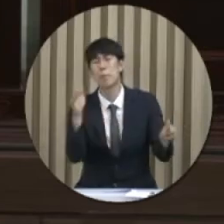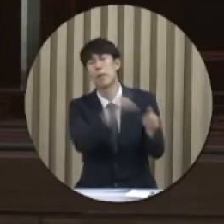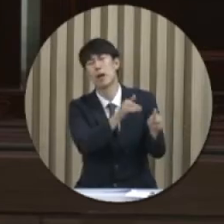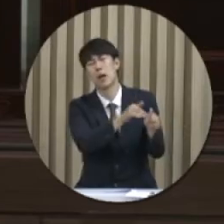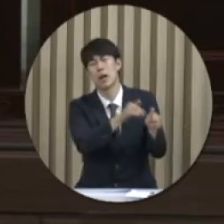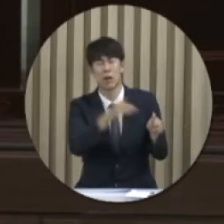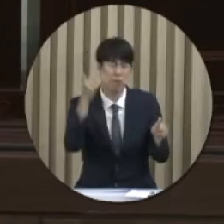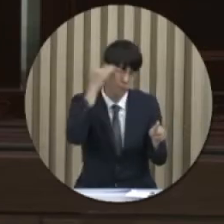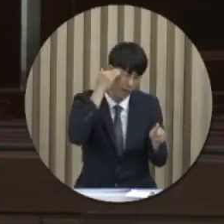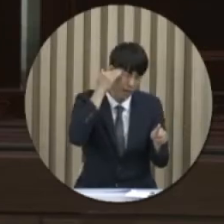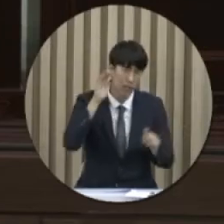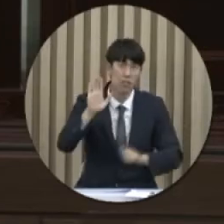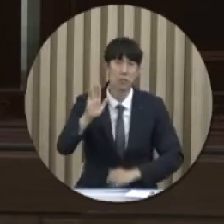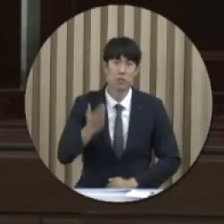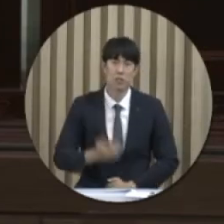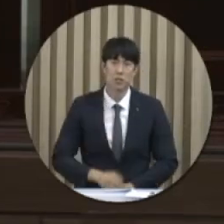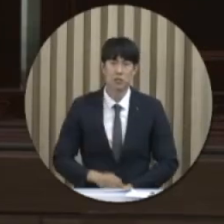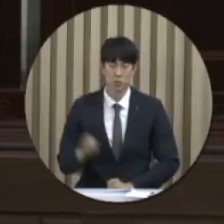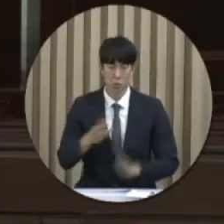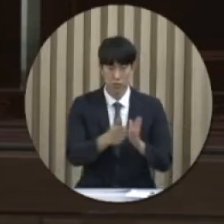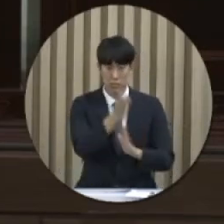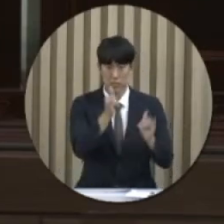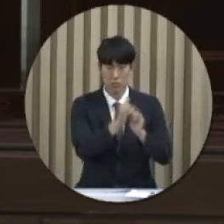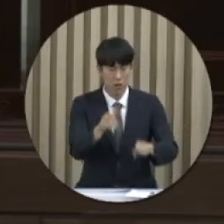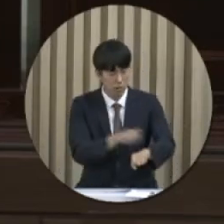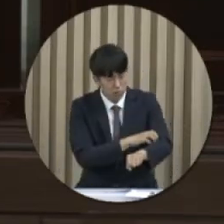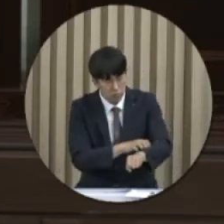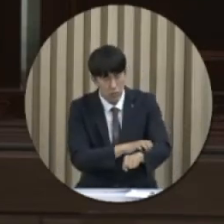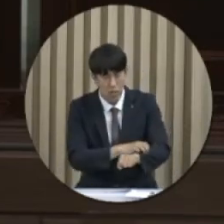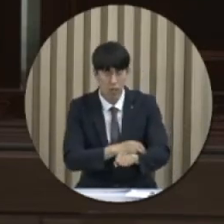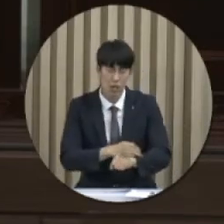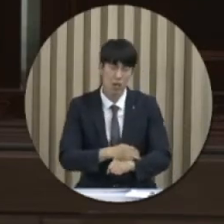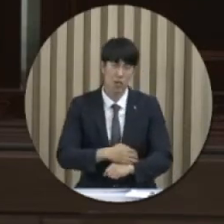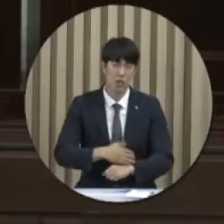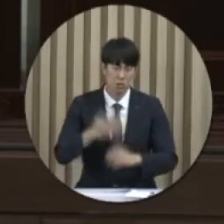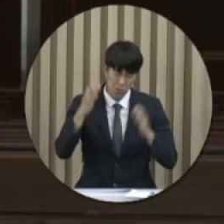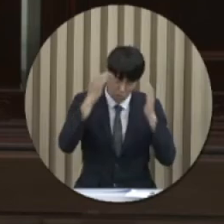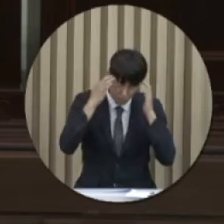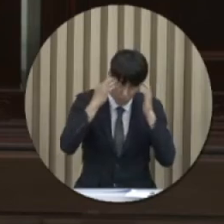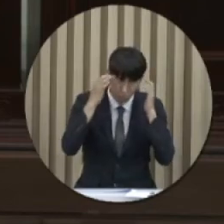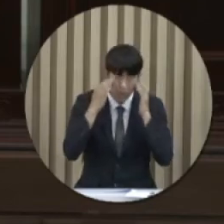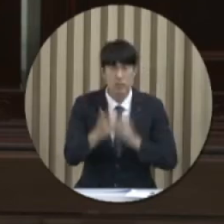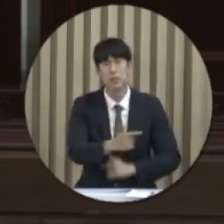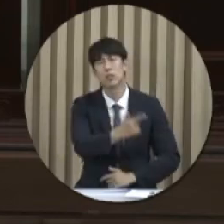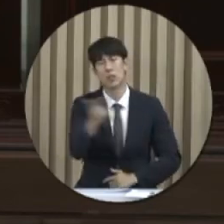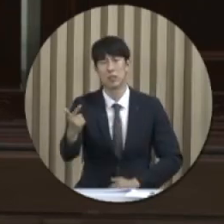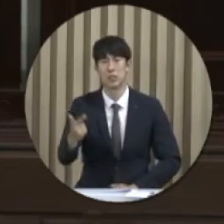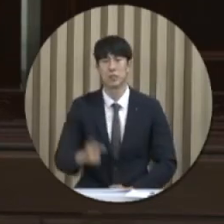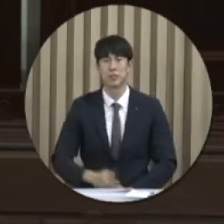주범이 되어버렸고 시민들의 불편과 고통은 더 커져만 가게 되었습니다.